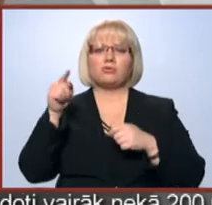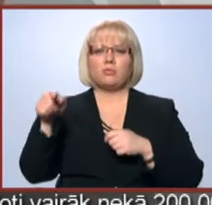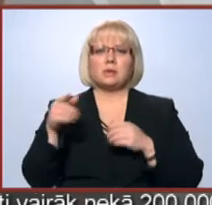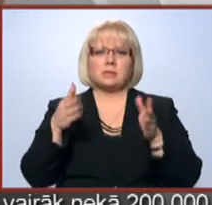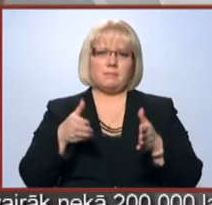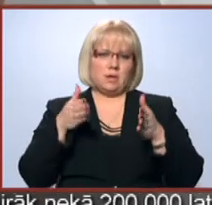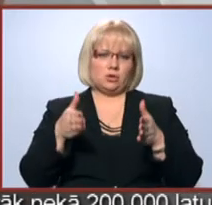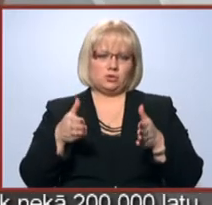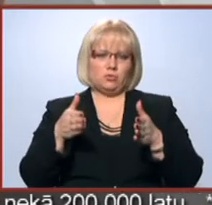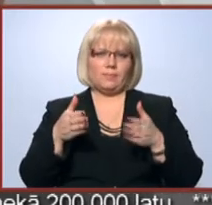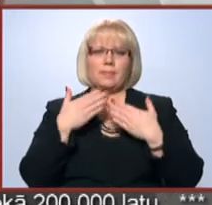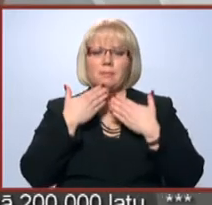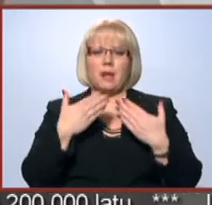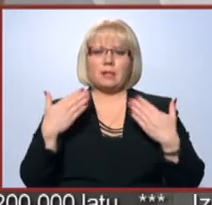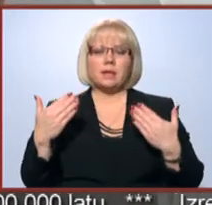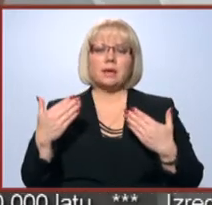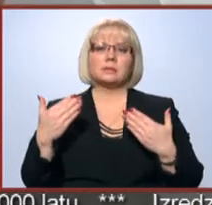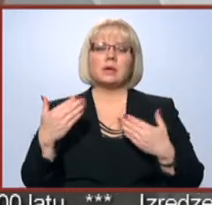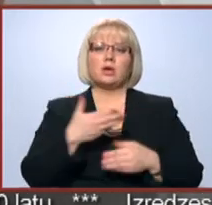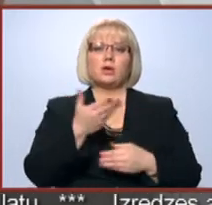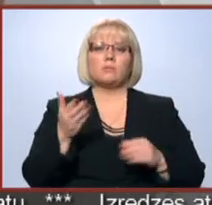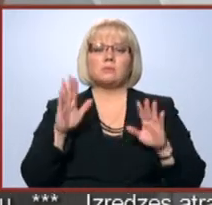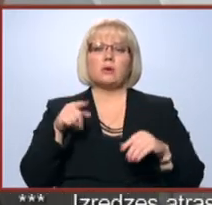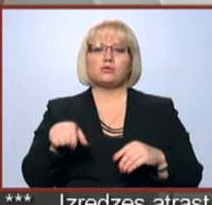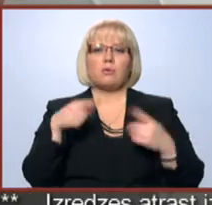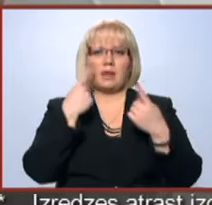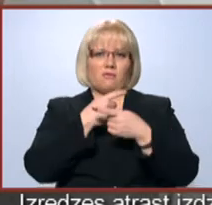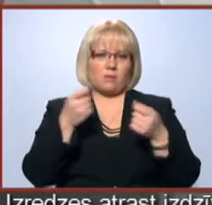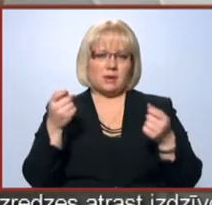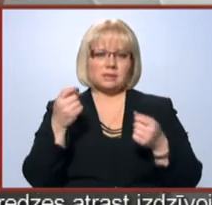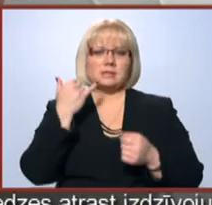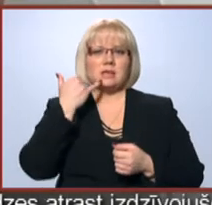slimnīcu. Paldies, Daci, jums par šo informāciju. Tātad